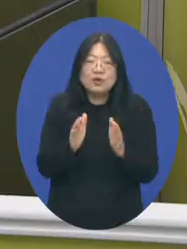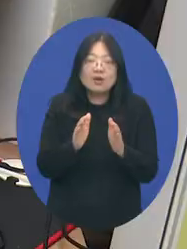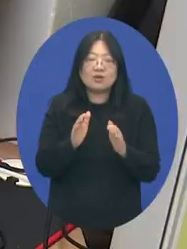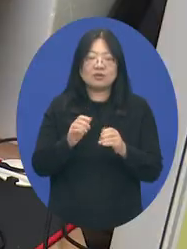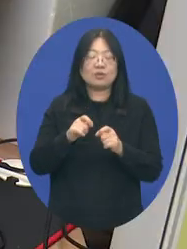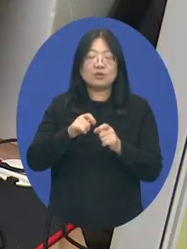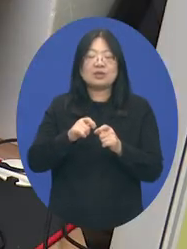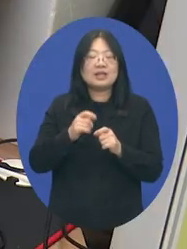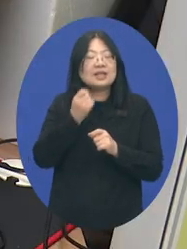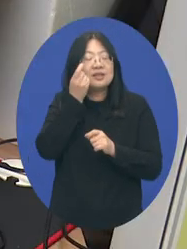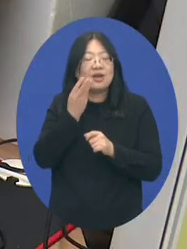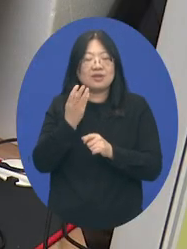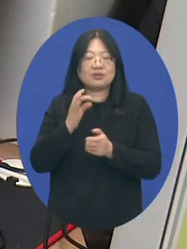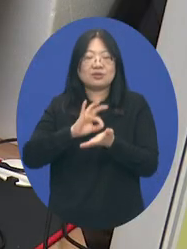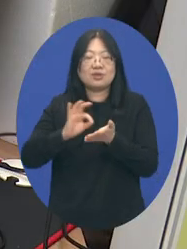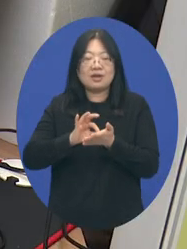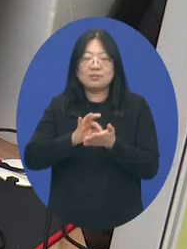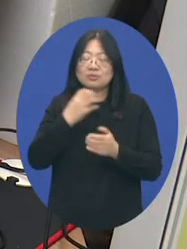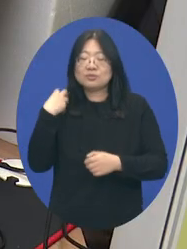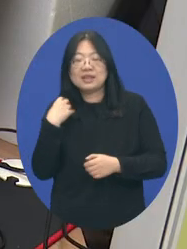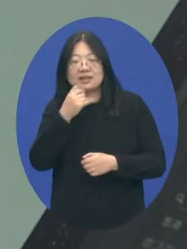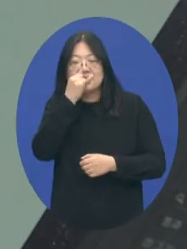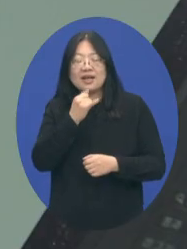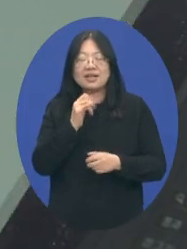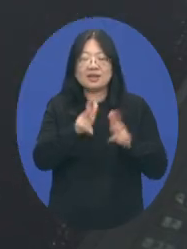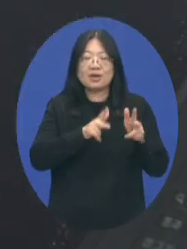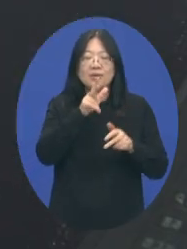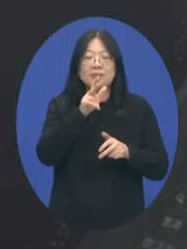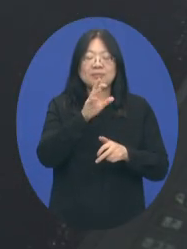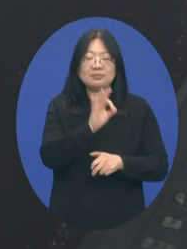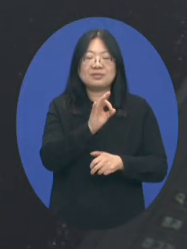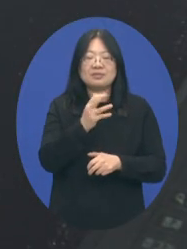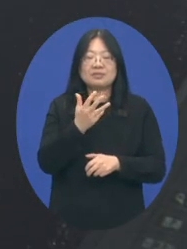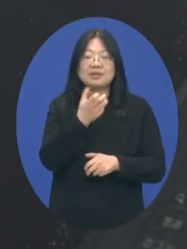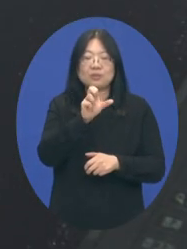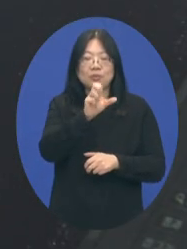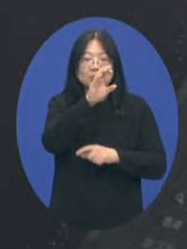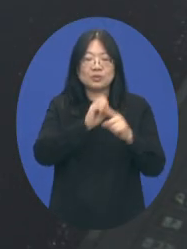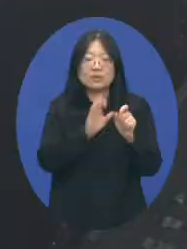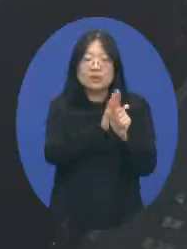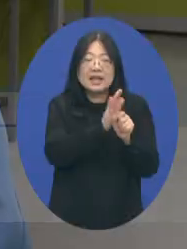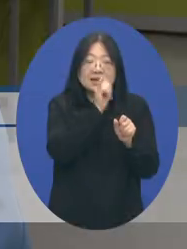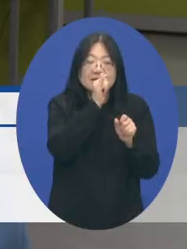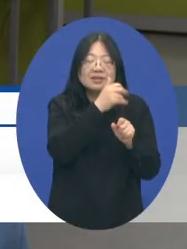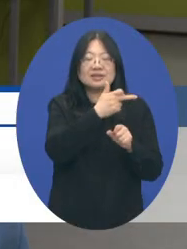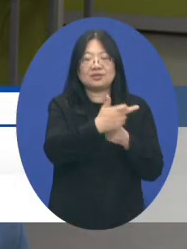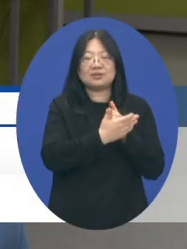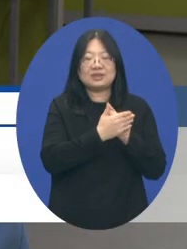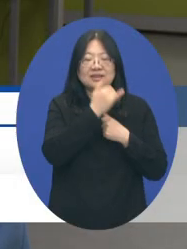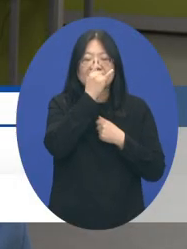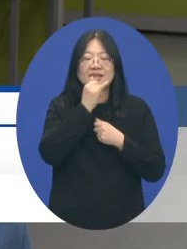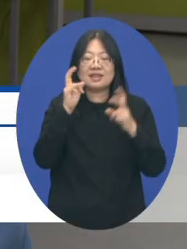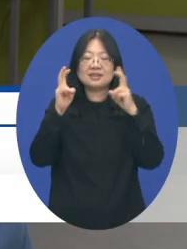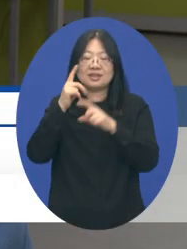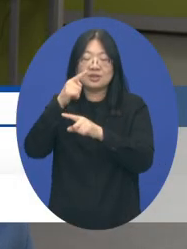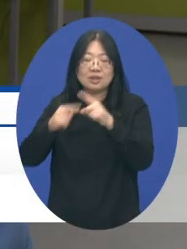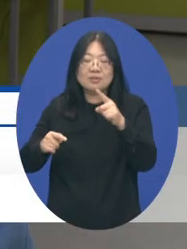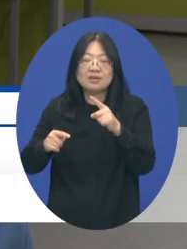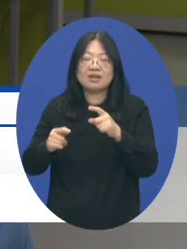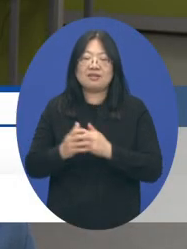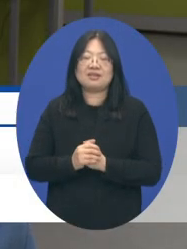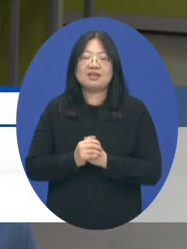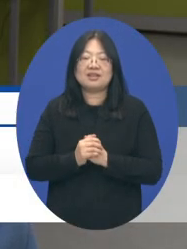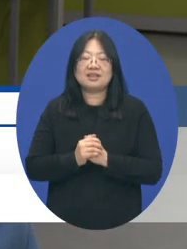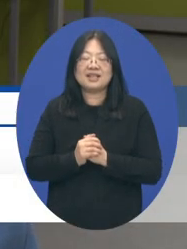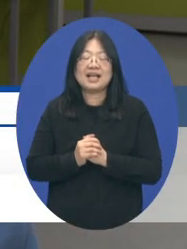동안 들어가는 개발비가 부담이었는데 사업비의 85%를 지원받아 큰 도움이 됐습니다. 회사 전체의 한 절반